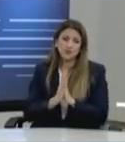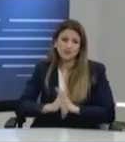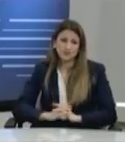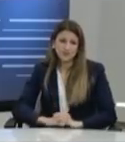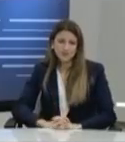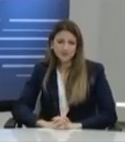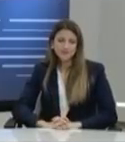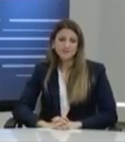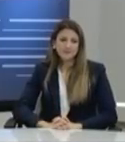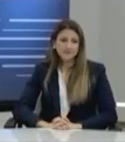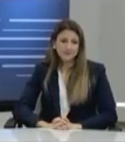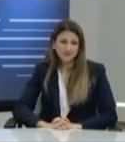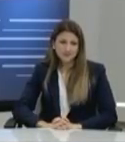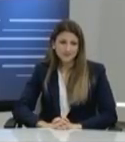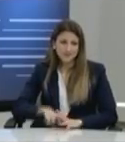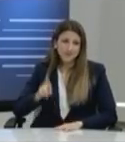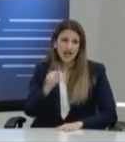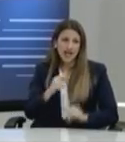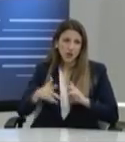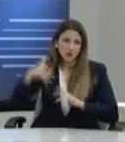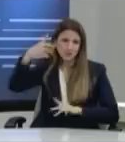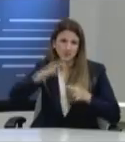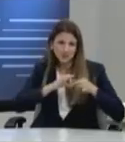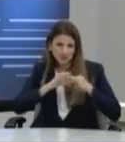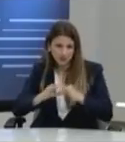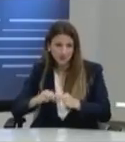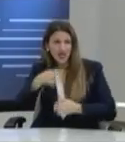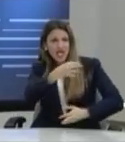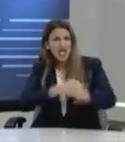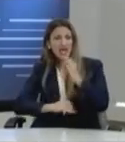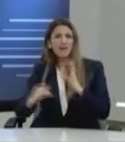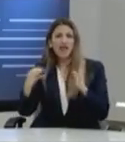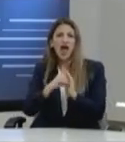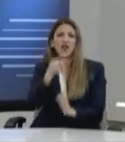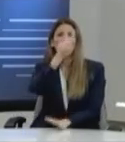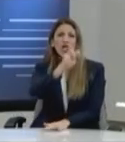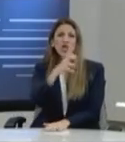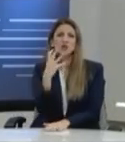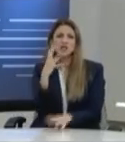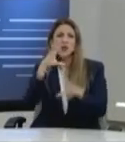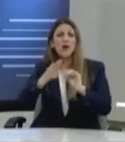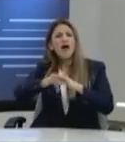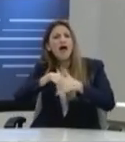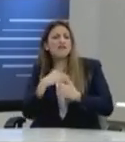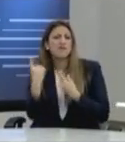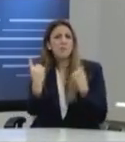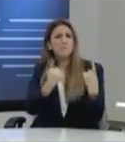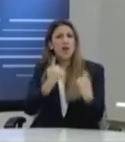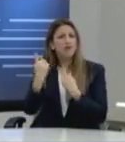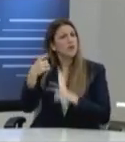Ελάτε. Και δεν μου λέτε, μας είπατε για το άρθρο 24 και για το ενδιαφέρον σας για το περιβάλλον και δεν